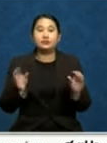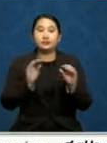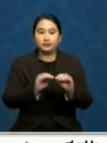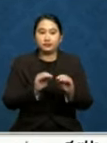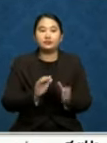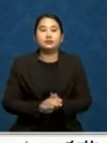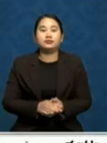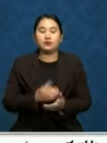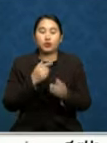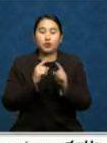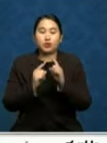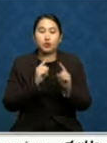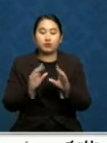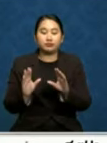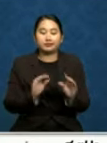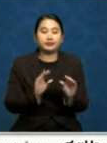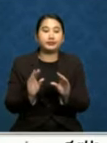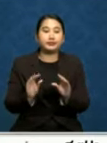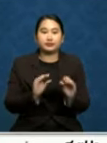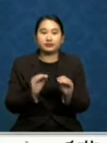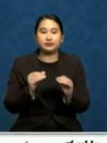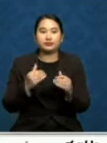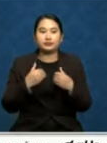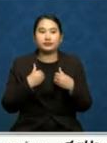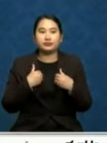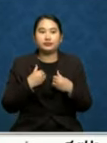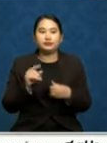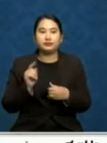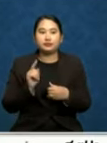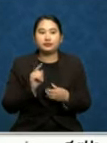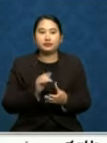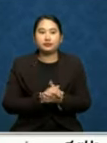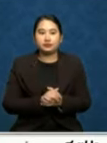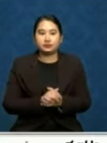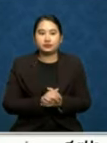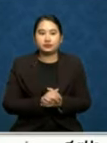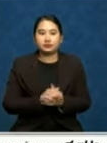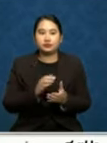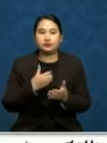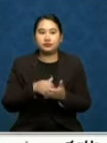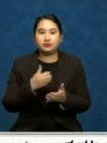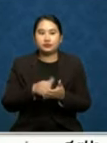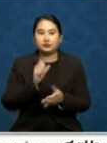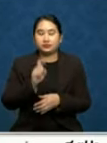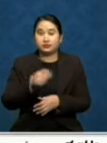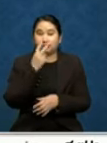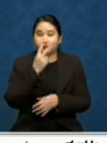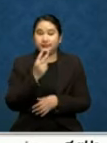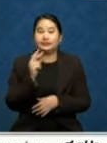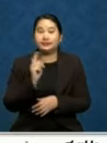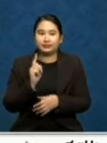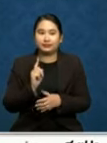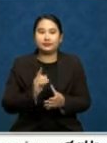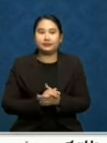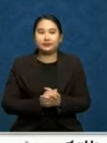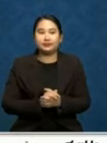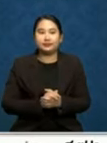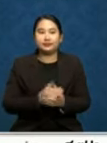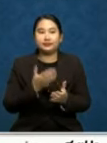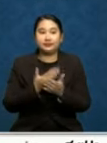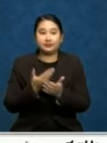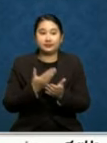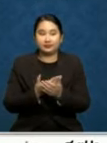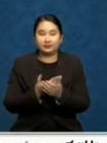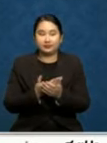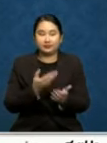วันนั้นก็จะเป็นที่ถกเถียงกันนะครับว่ามี2แง่มุมที่เราจะต้องมองนะครับก็คือเงินที่เ